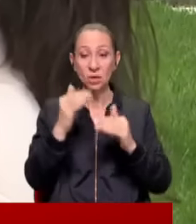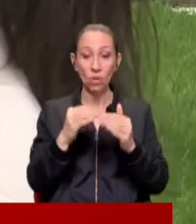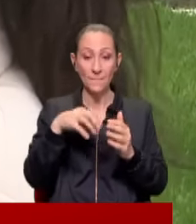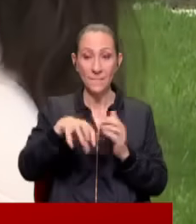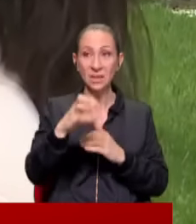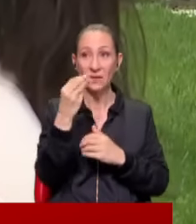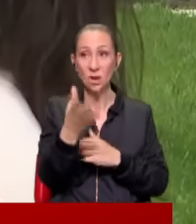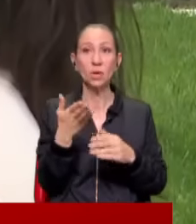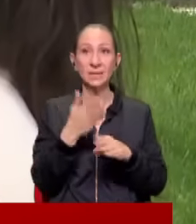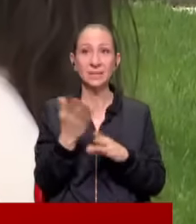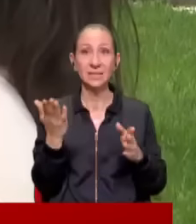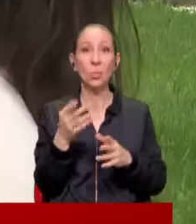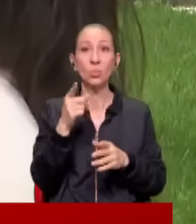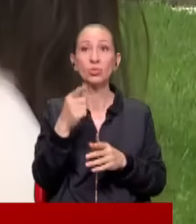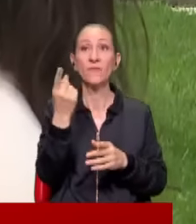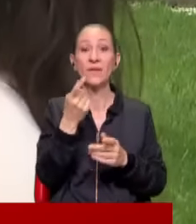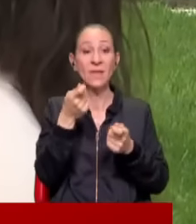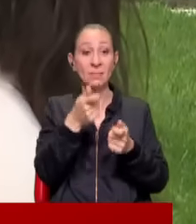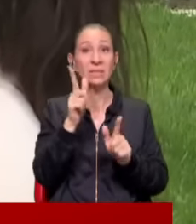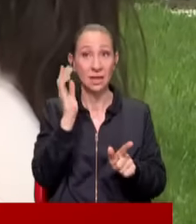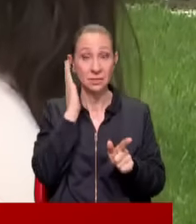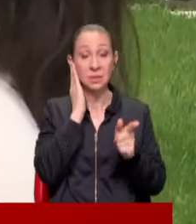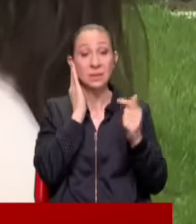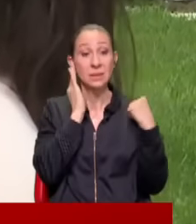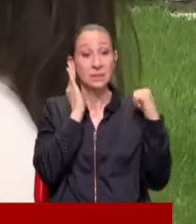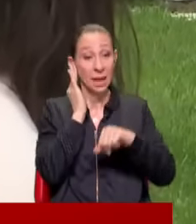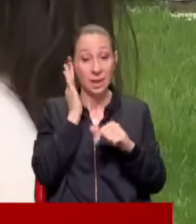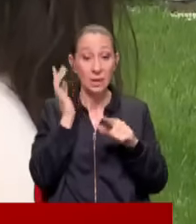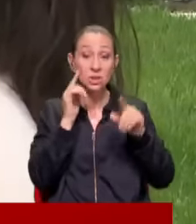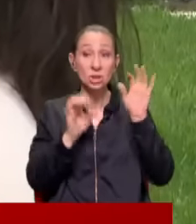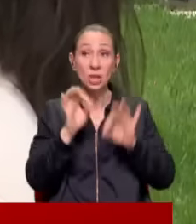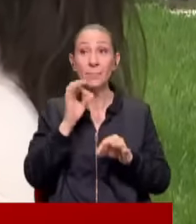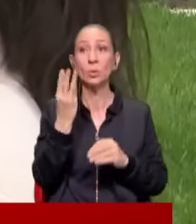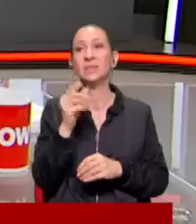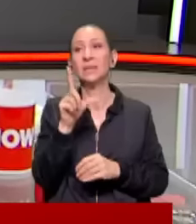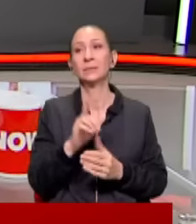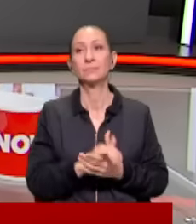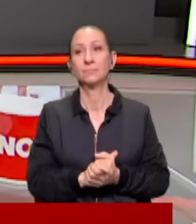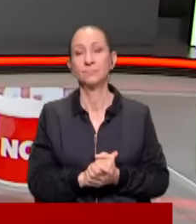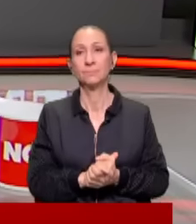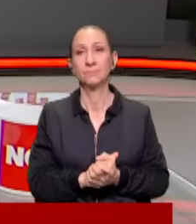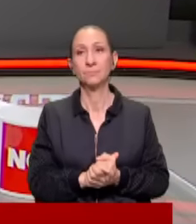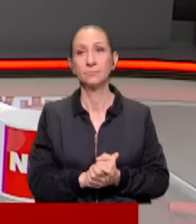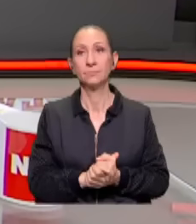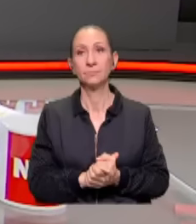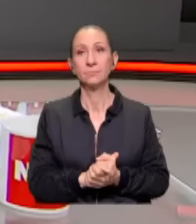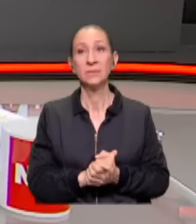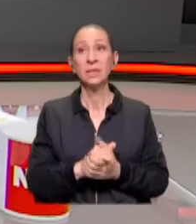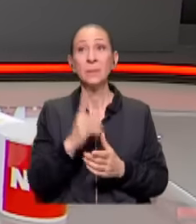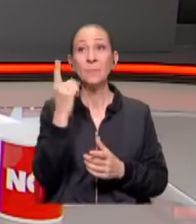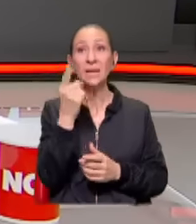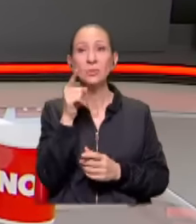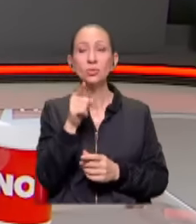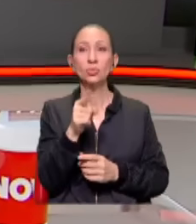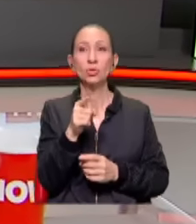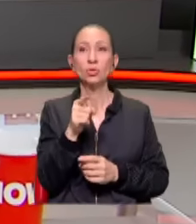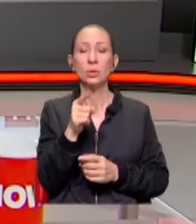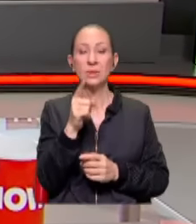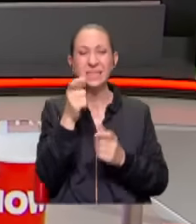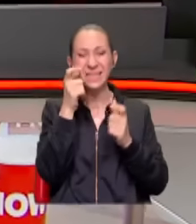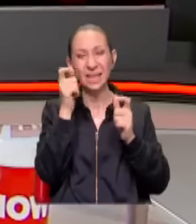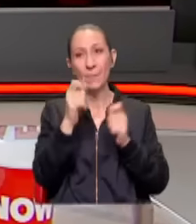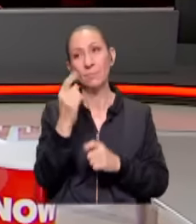da veriliyordu aslında. Bu da verilmeli. Tekrar gözden geçirilmeli. Şimdi efendim bir kere şunu bir